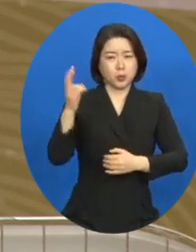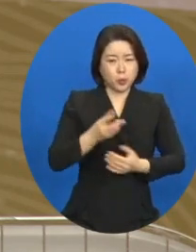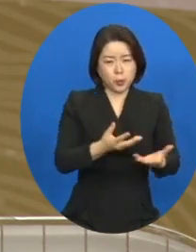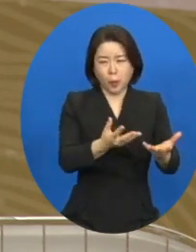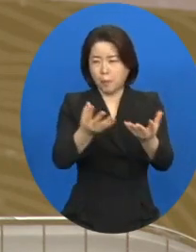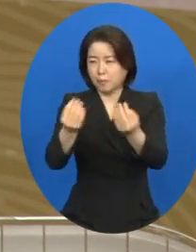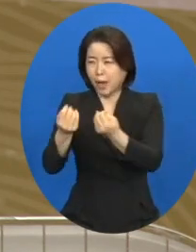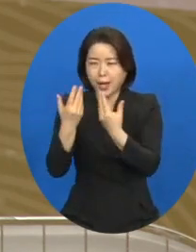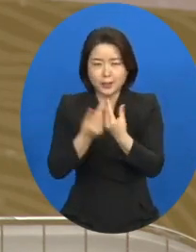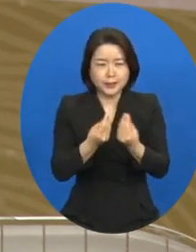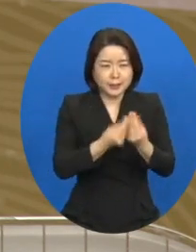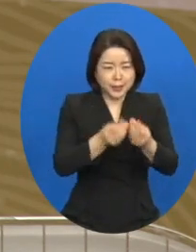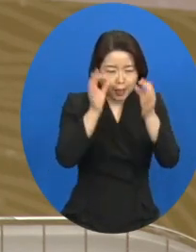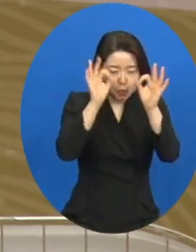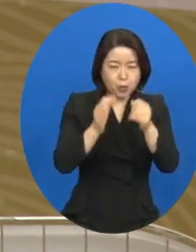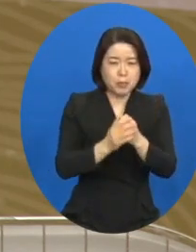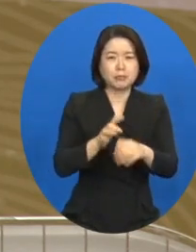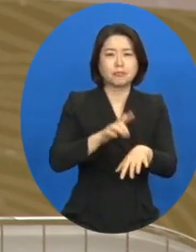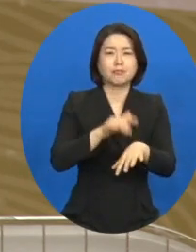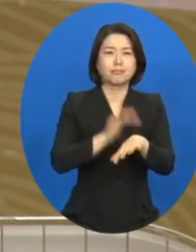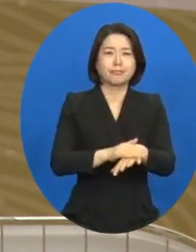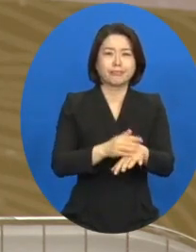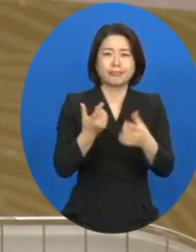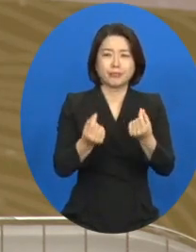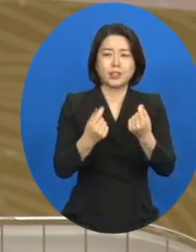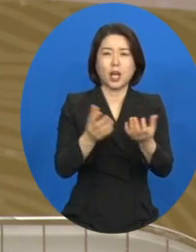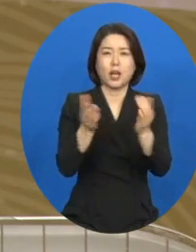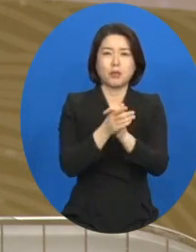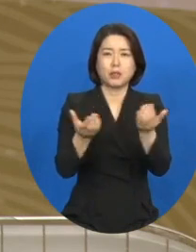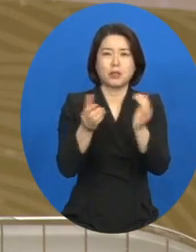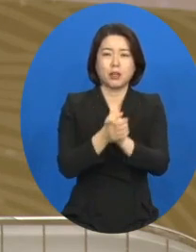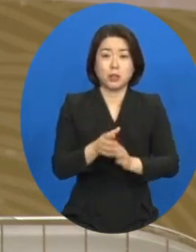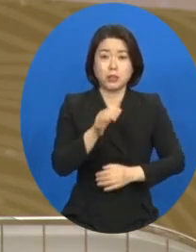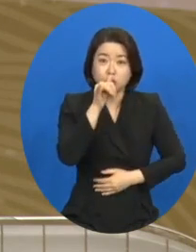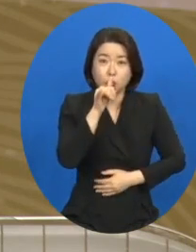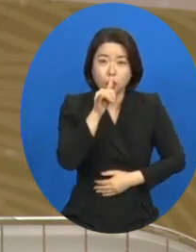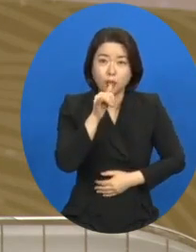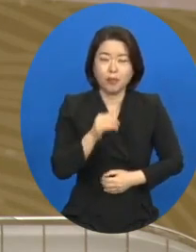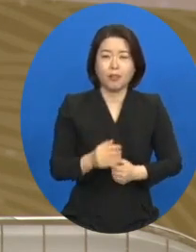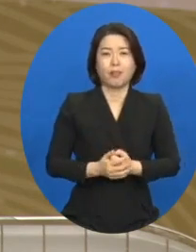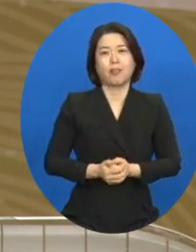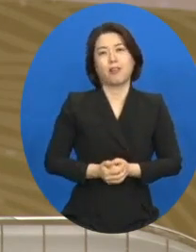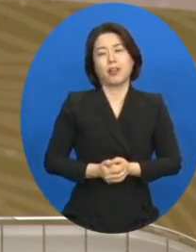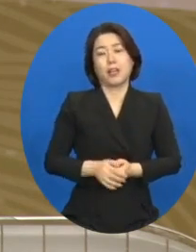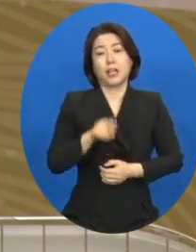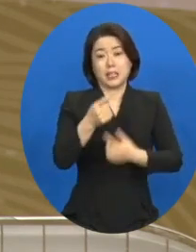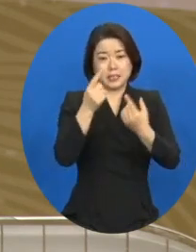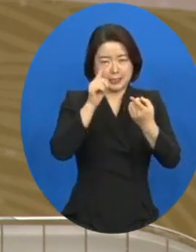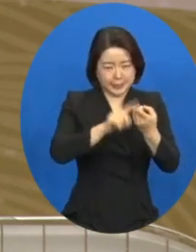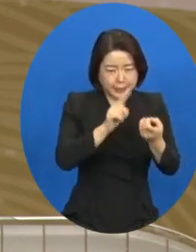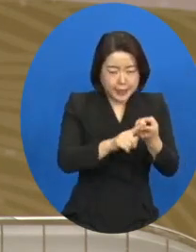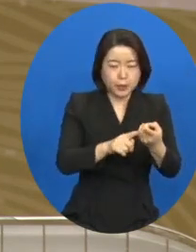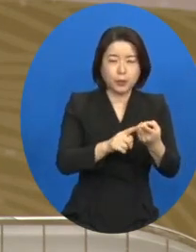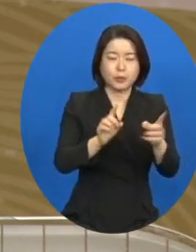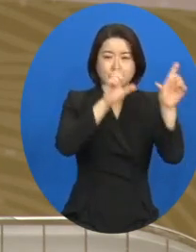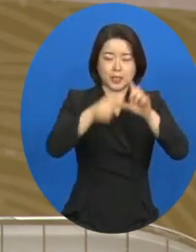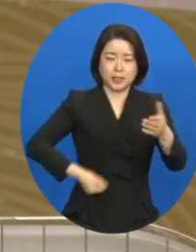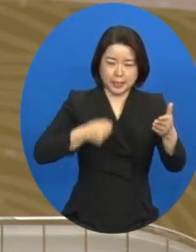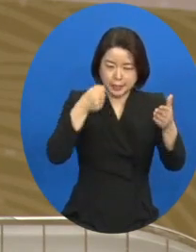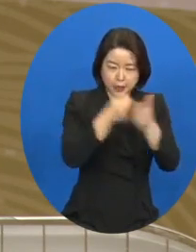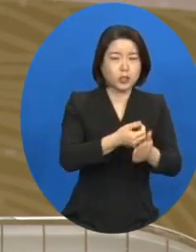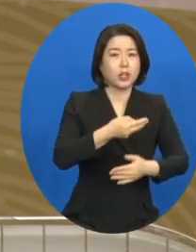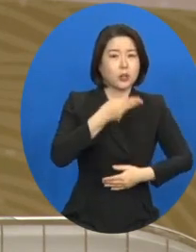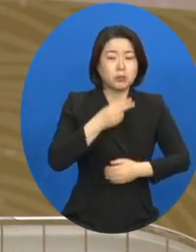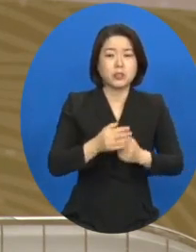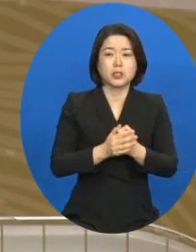많은 경우는 그냥 습관적으로 아멘하는 분들도 있어요. 진짜 그대로 살겠다는 결단도 없이,